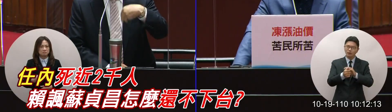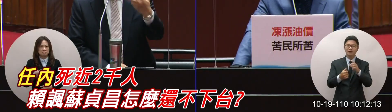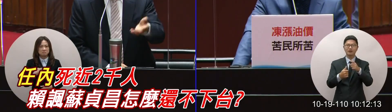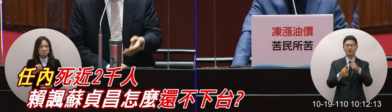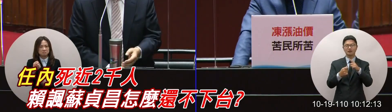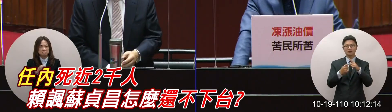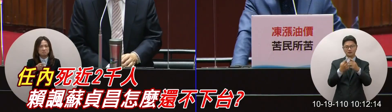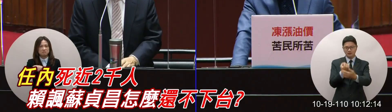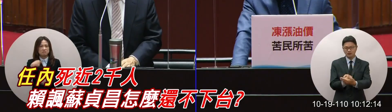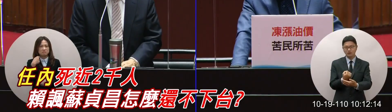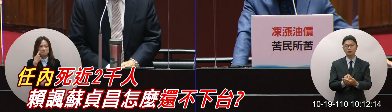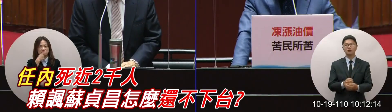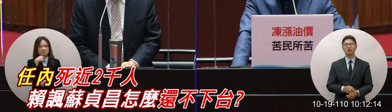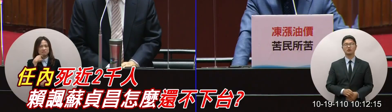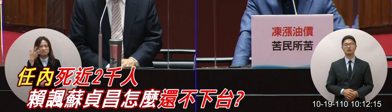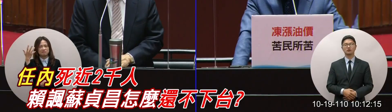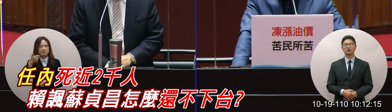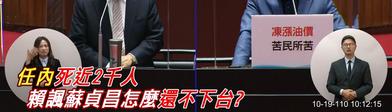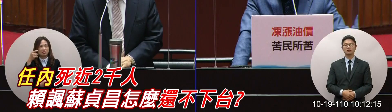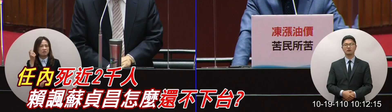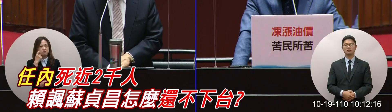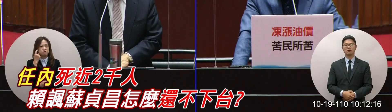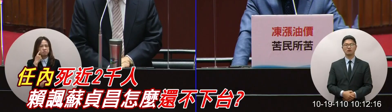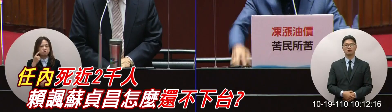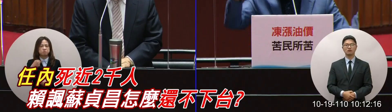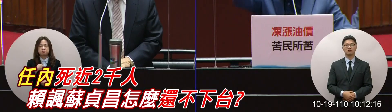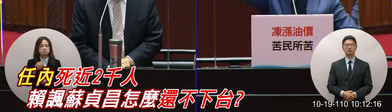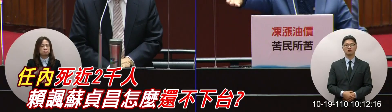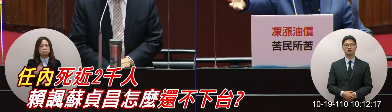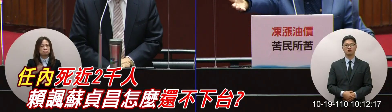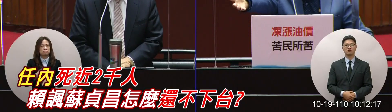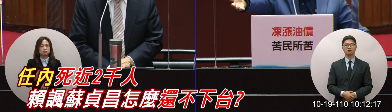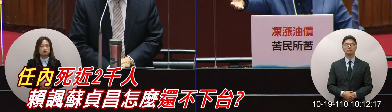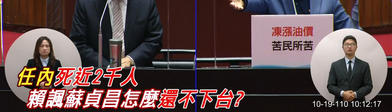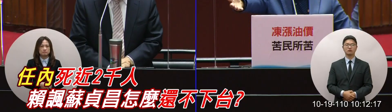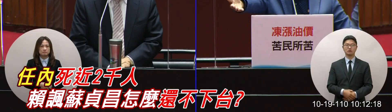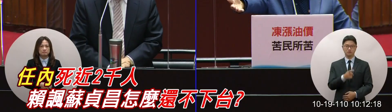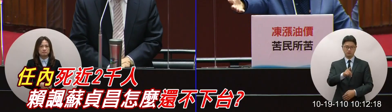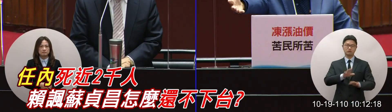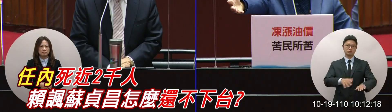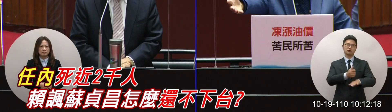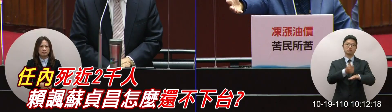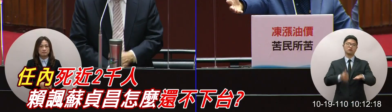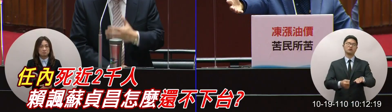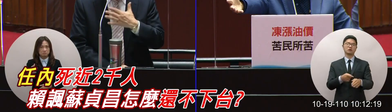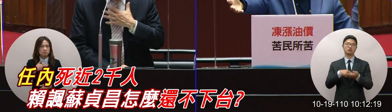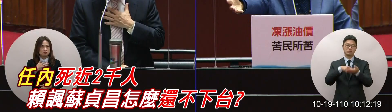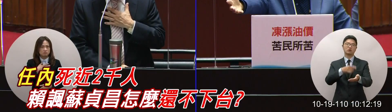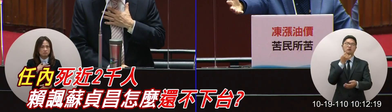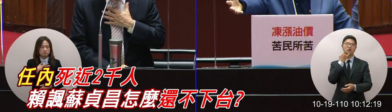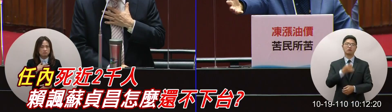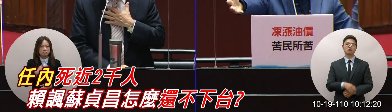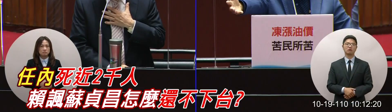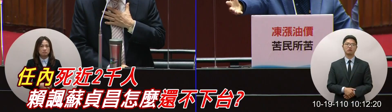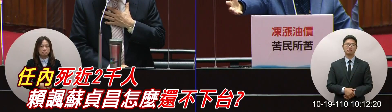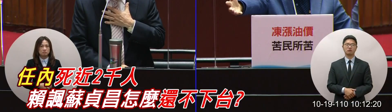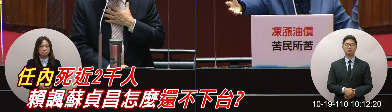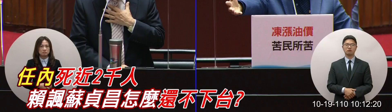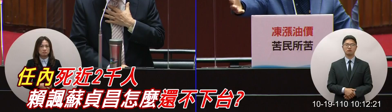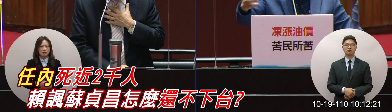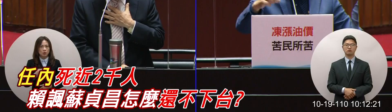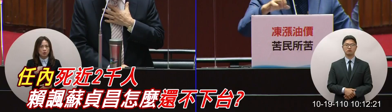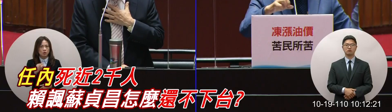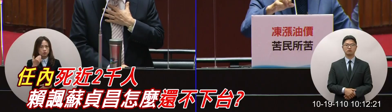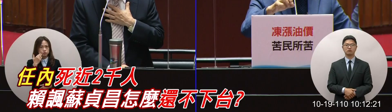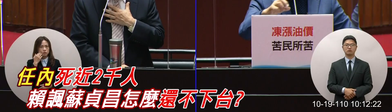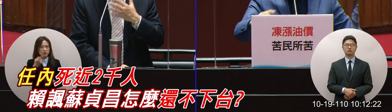种嘴巴讲一下这样的事情，这一点请委员。 那你就请辞啊。 委员一定知道，所以如任何我应该负